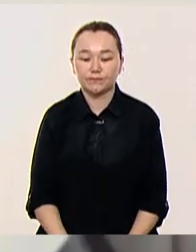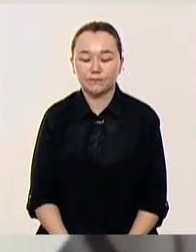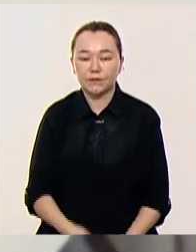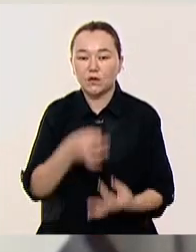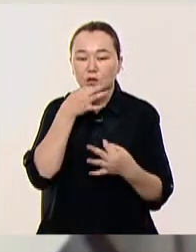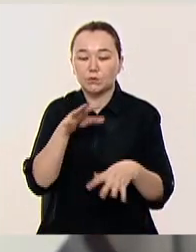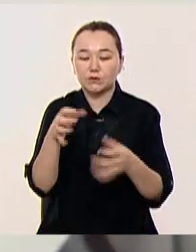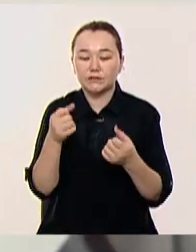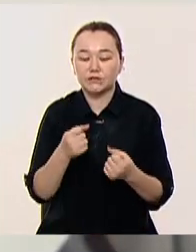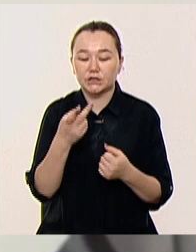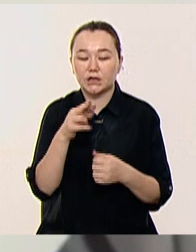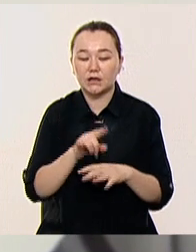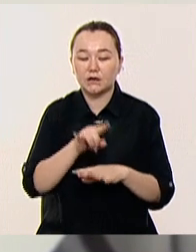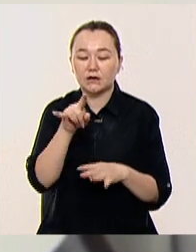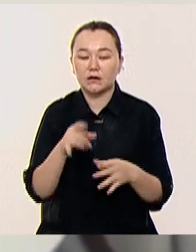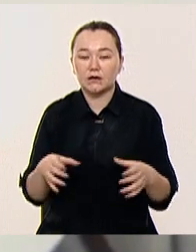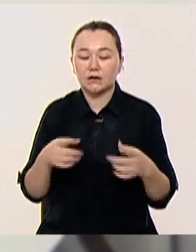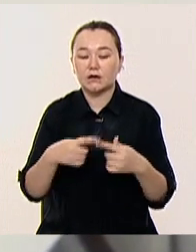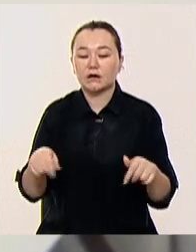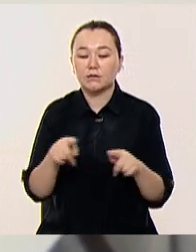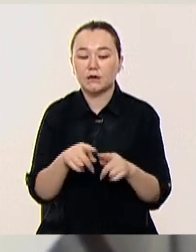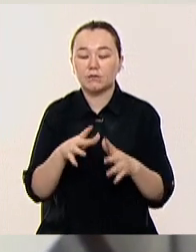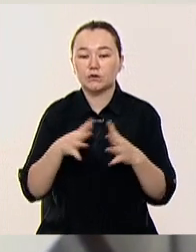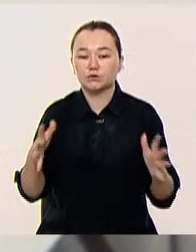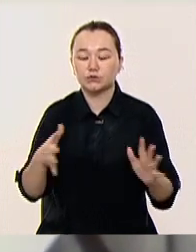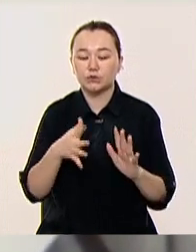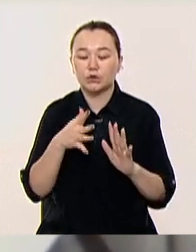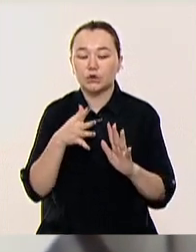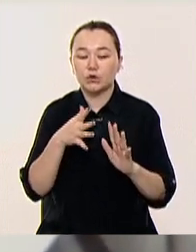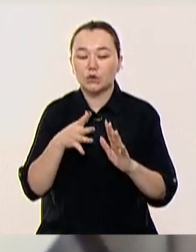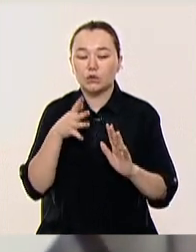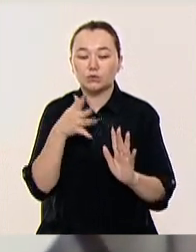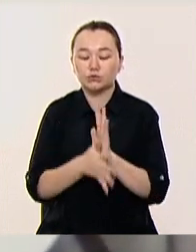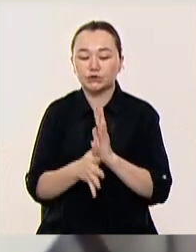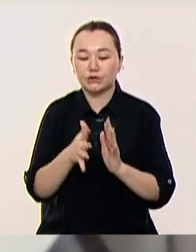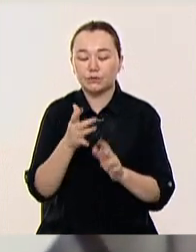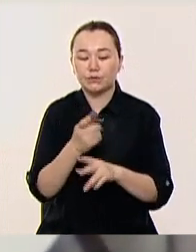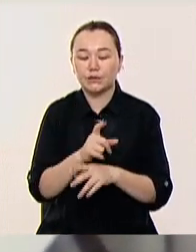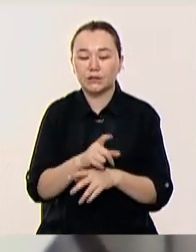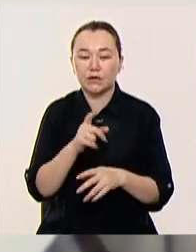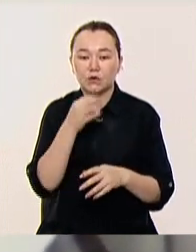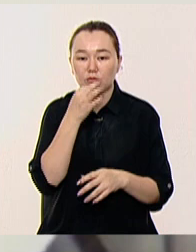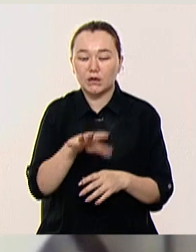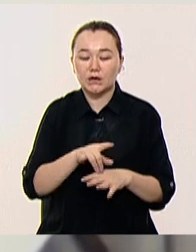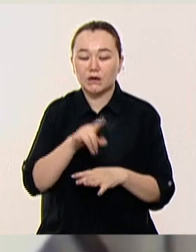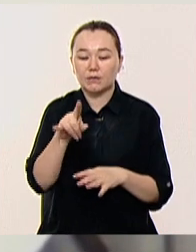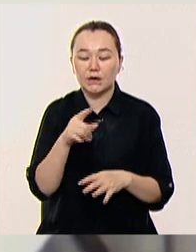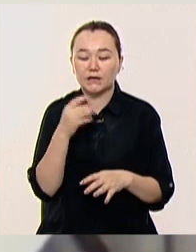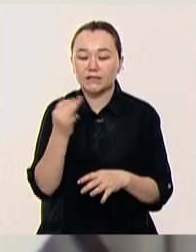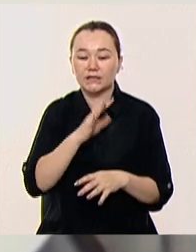Любая задержка для авиакомпании – это также большой ущерб. То есть любая авиакомпания, это не